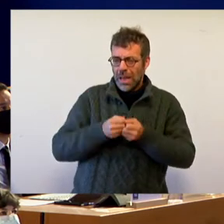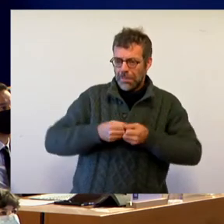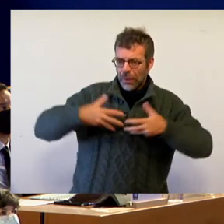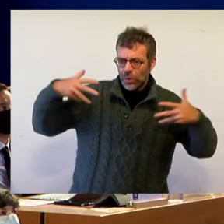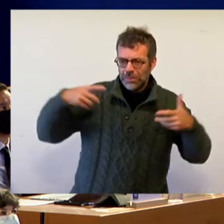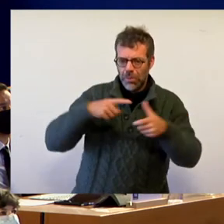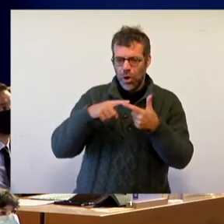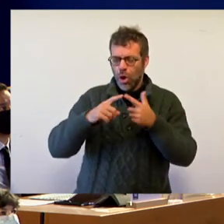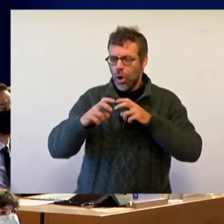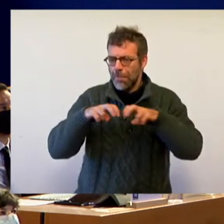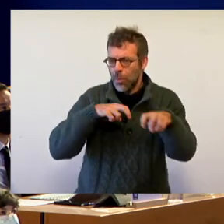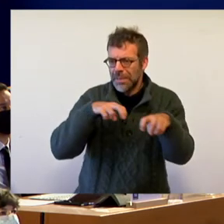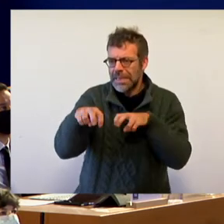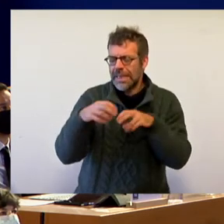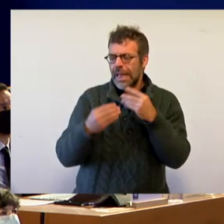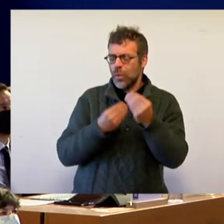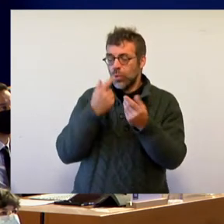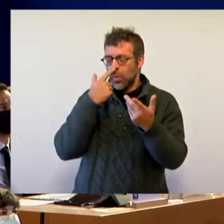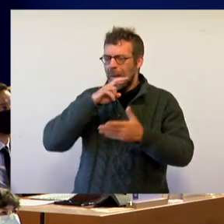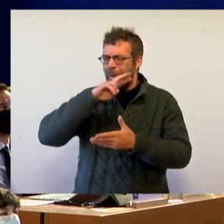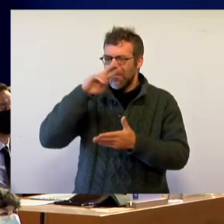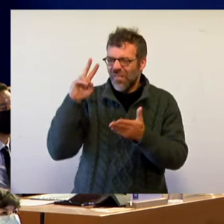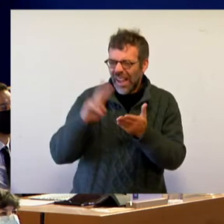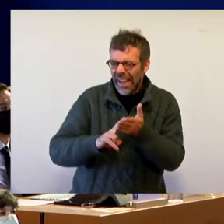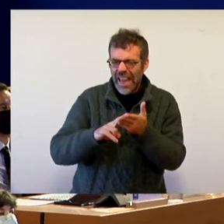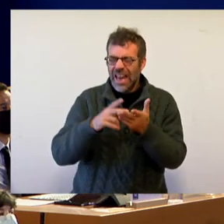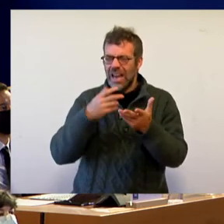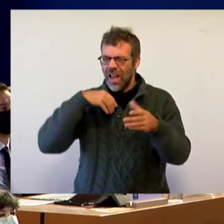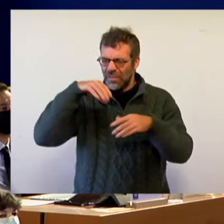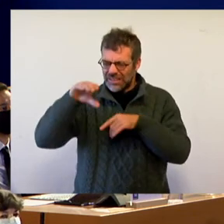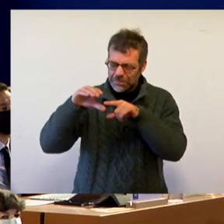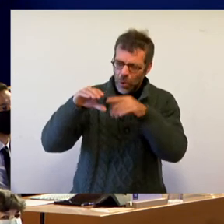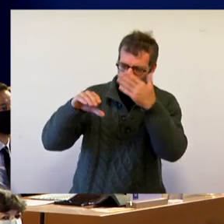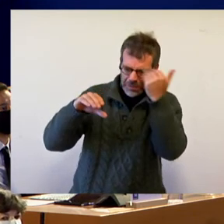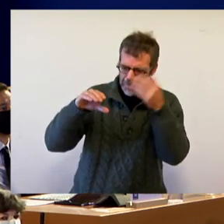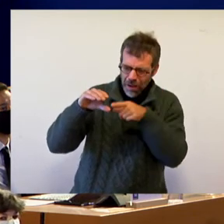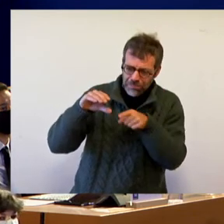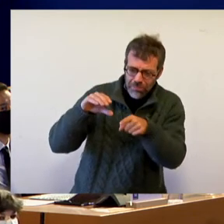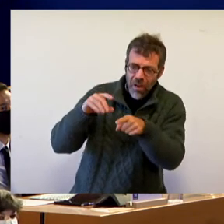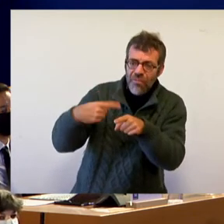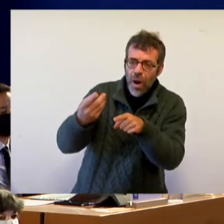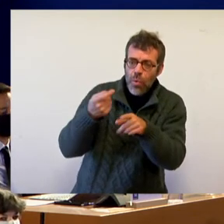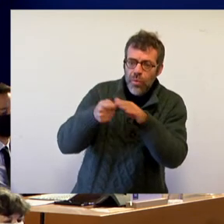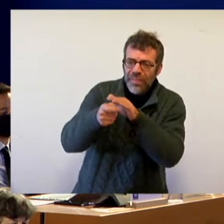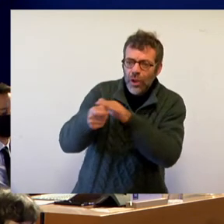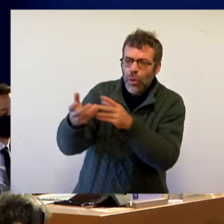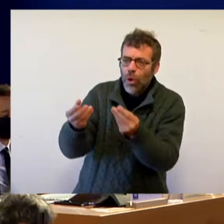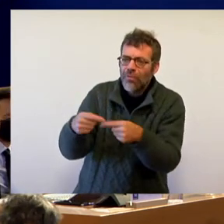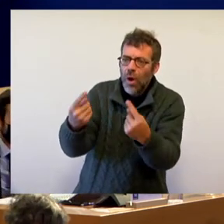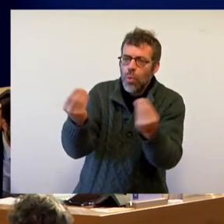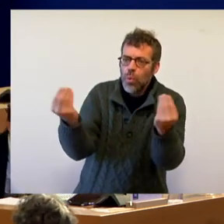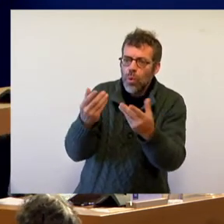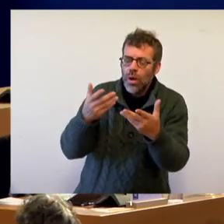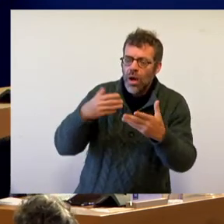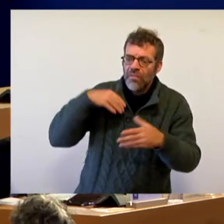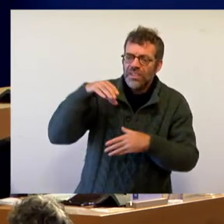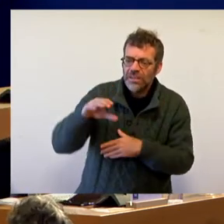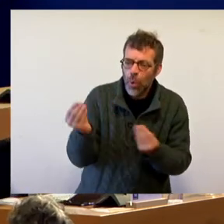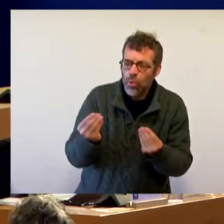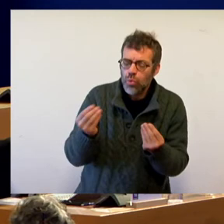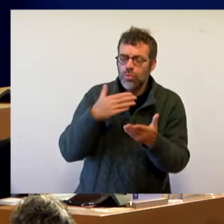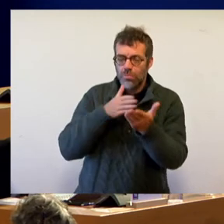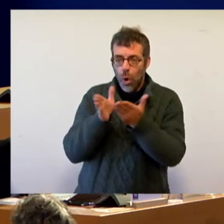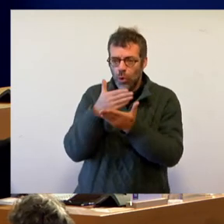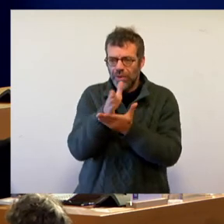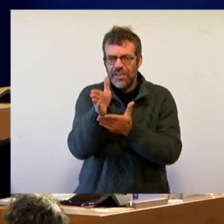résiliente. On n'a pas de lisibilité réelle des choix que vous avez faits et de rattachement aux